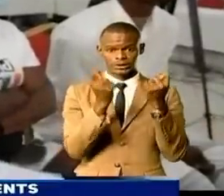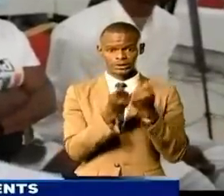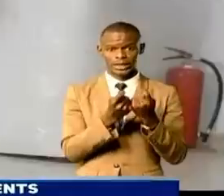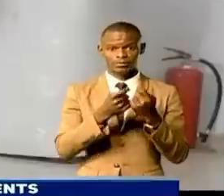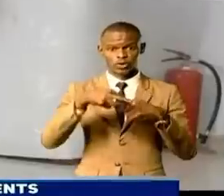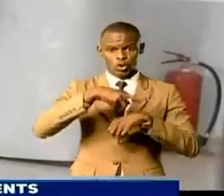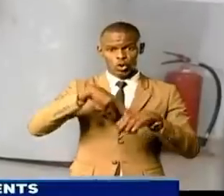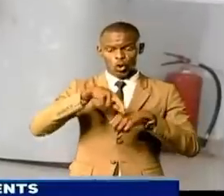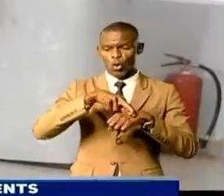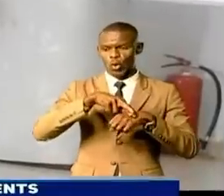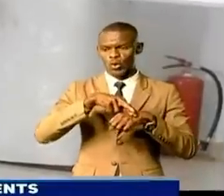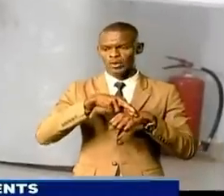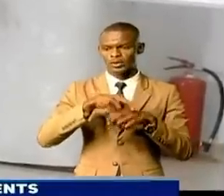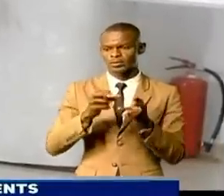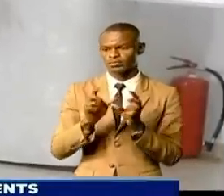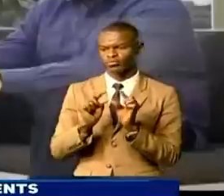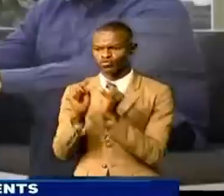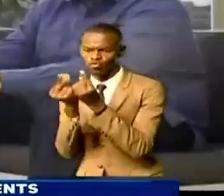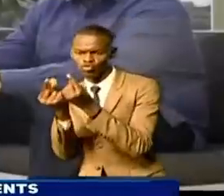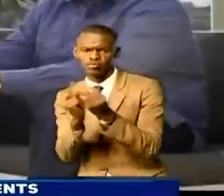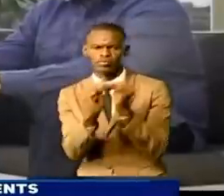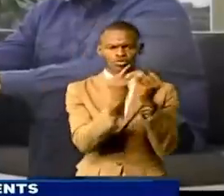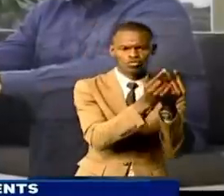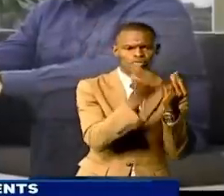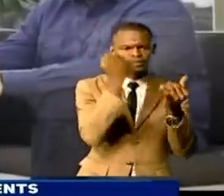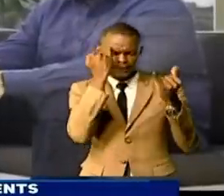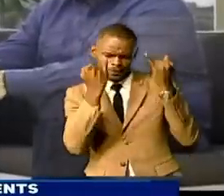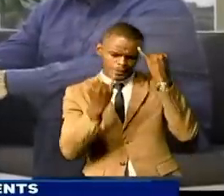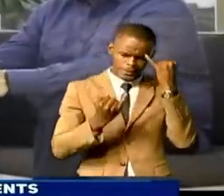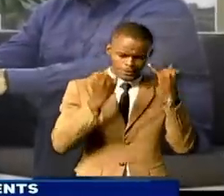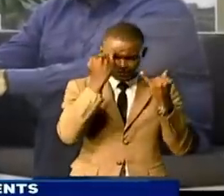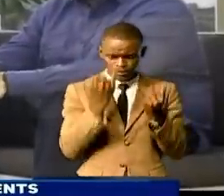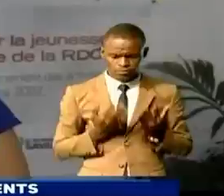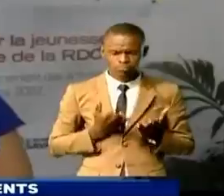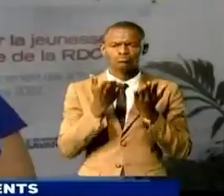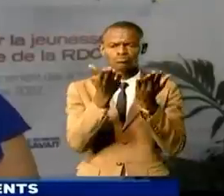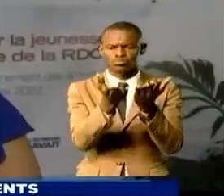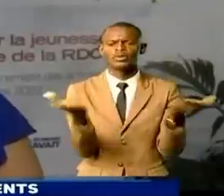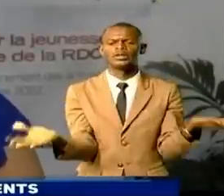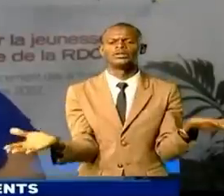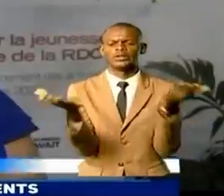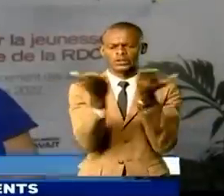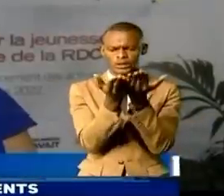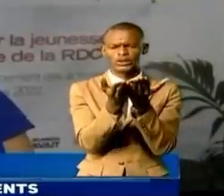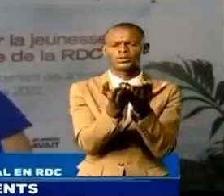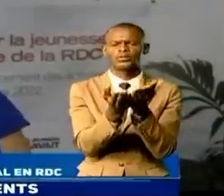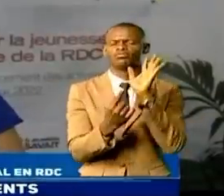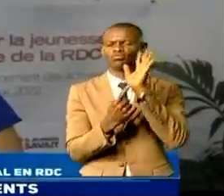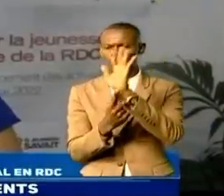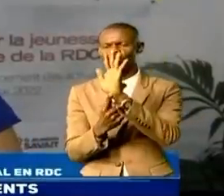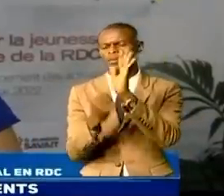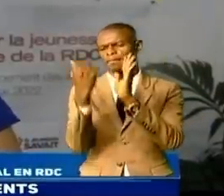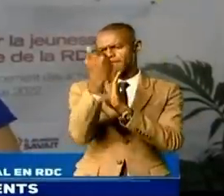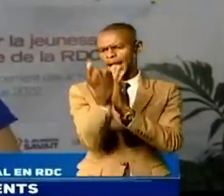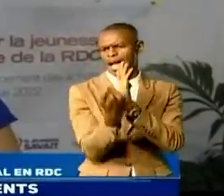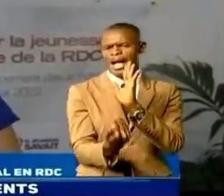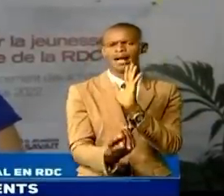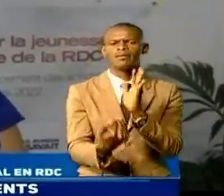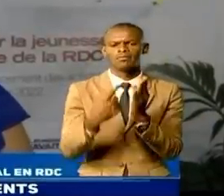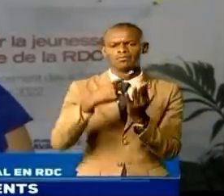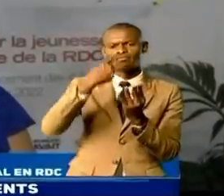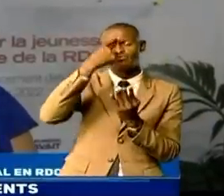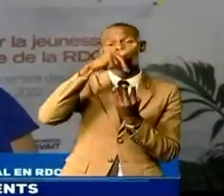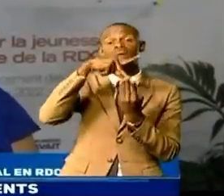plusieurs recommandations ont été formulées pour un accompagnement optimal de ce projet. Ça montre vraiment que les gens sont vraiment intéressés à ce